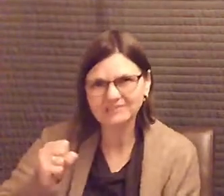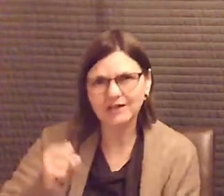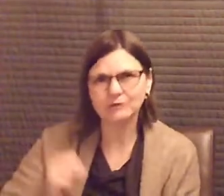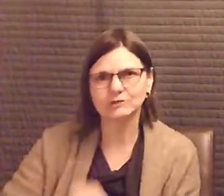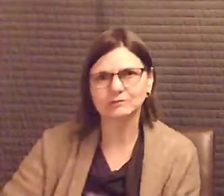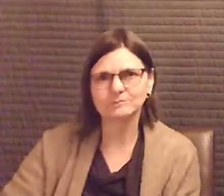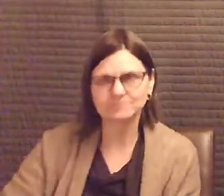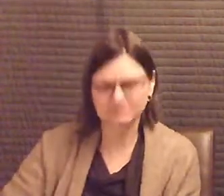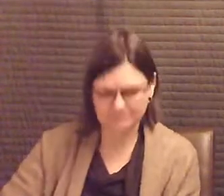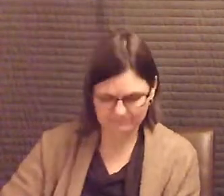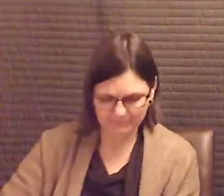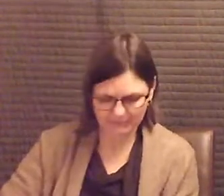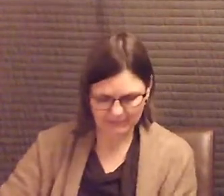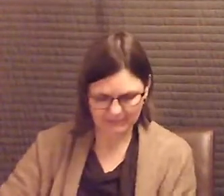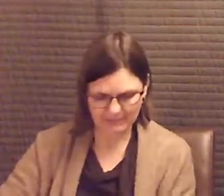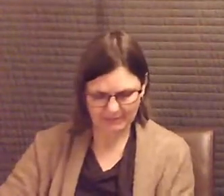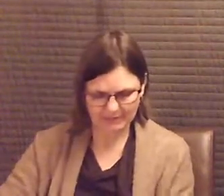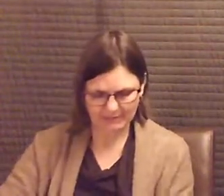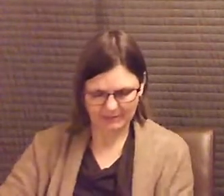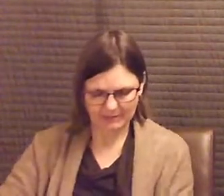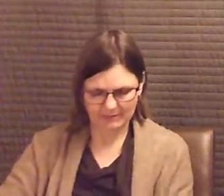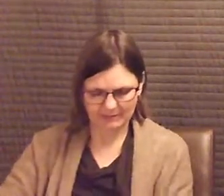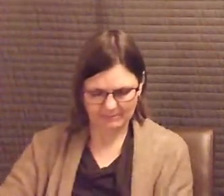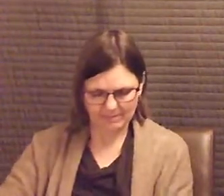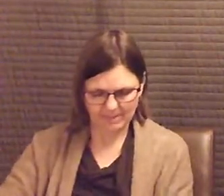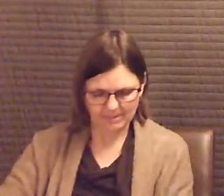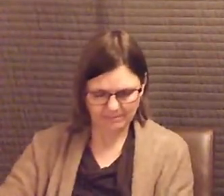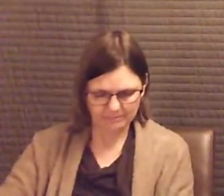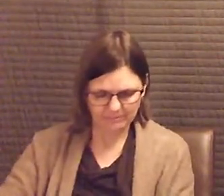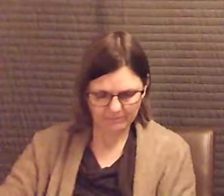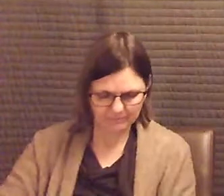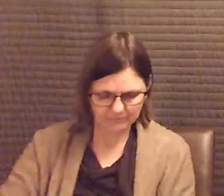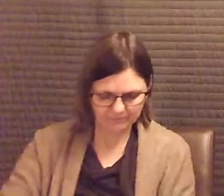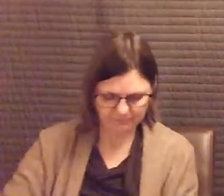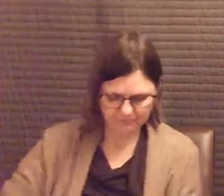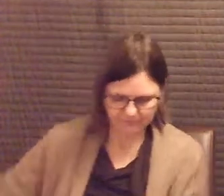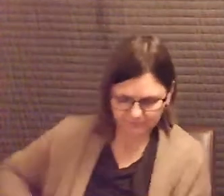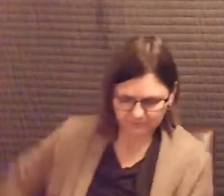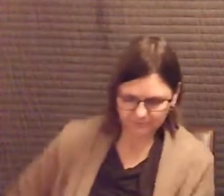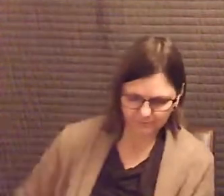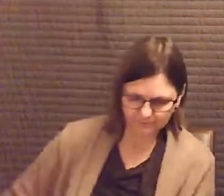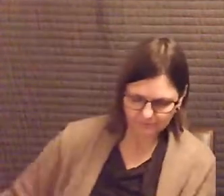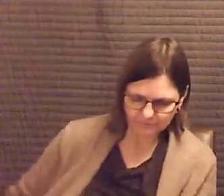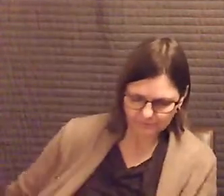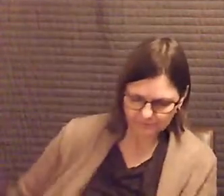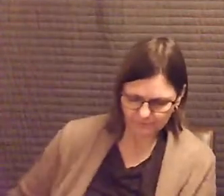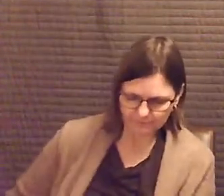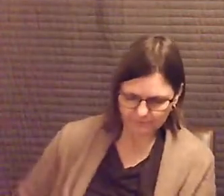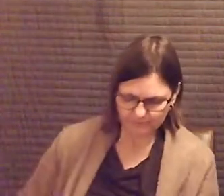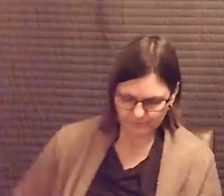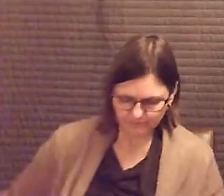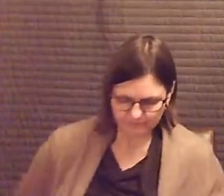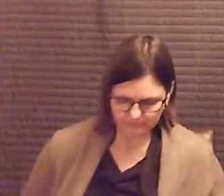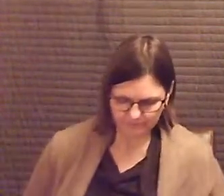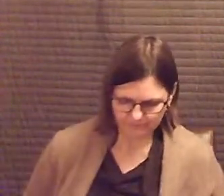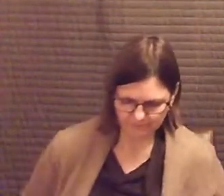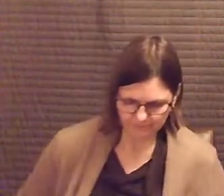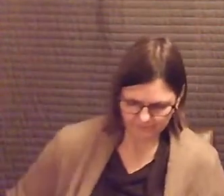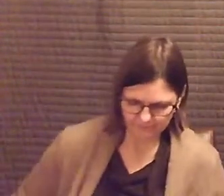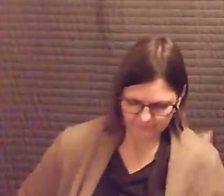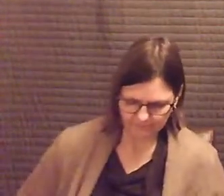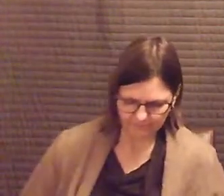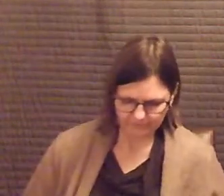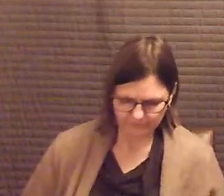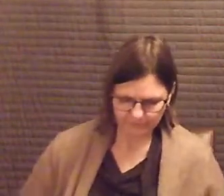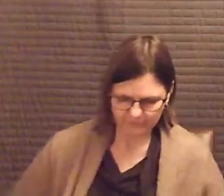vast houden wiley de cette date if you hier is mooi voorschrift een harde not your hearts s